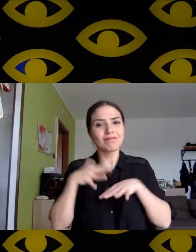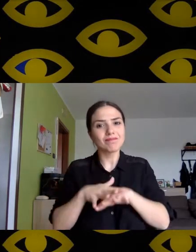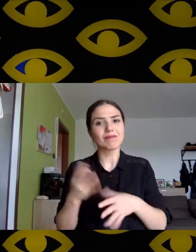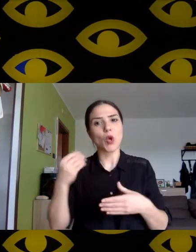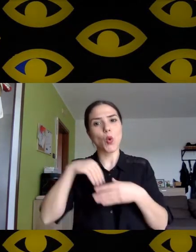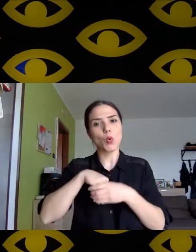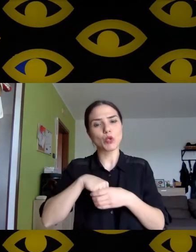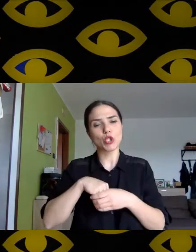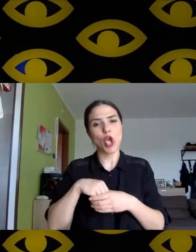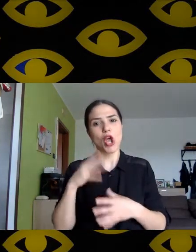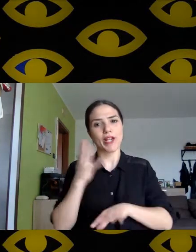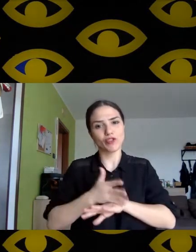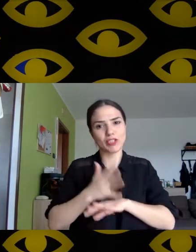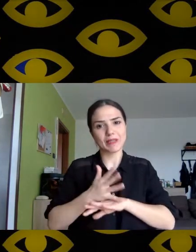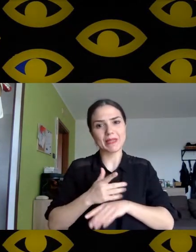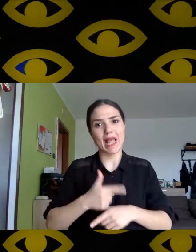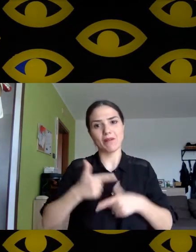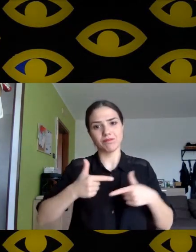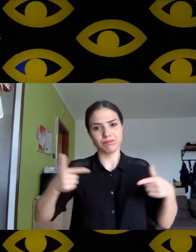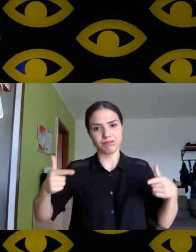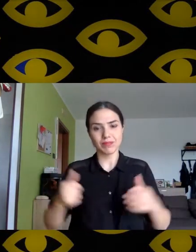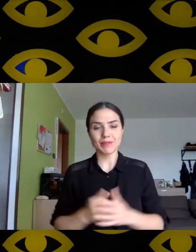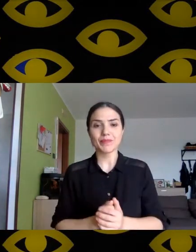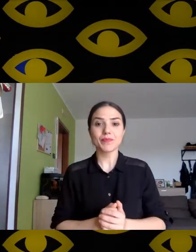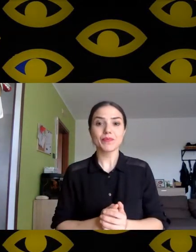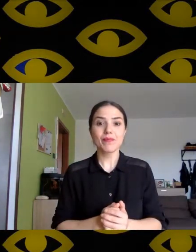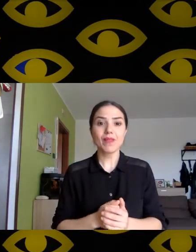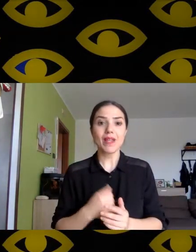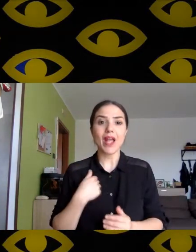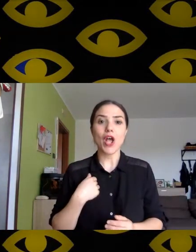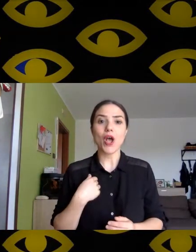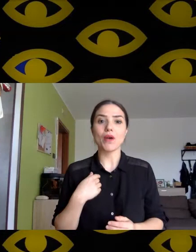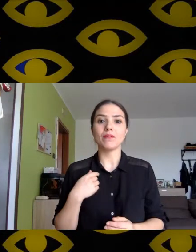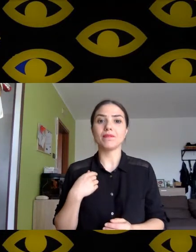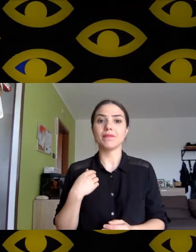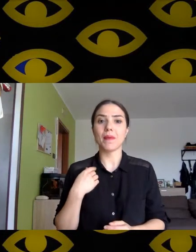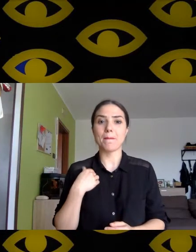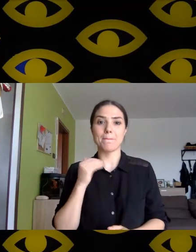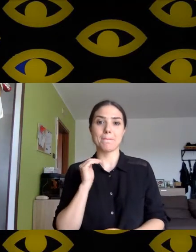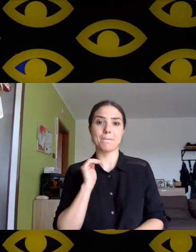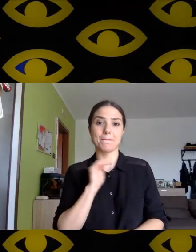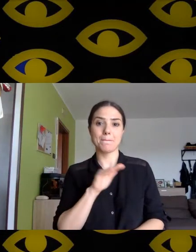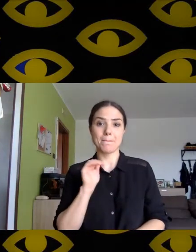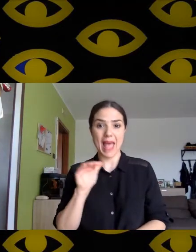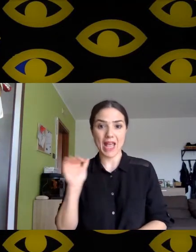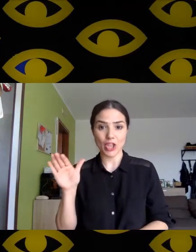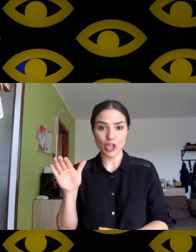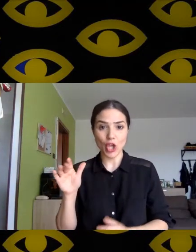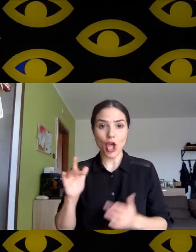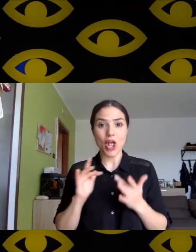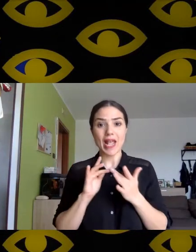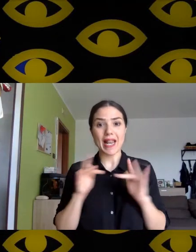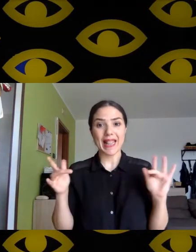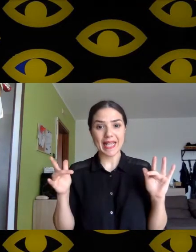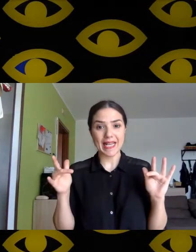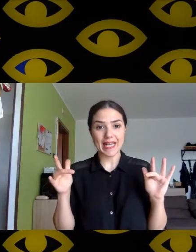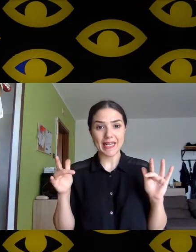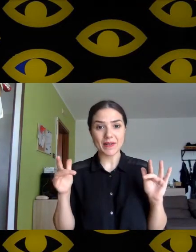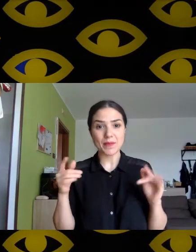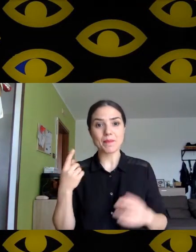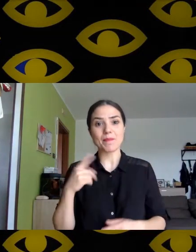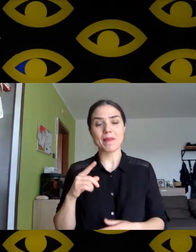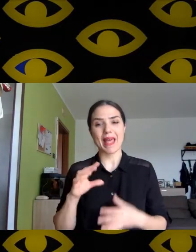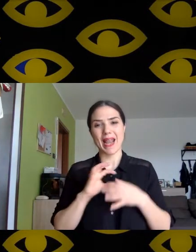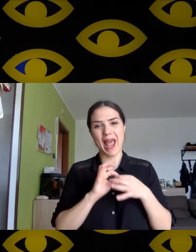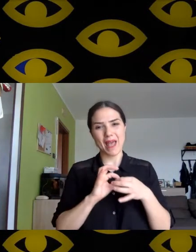consueto, io dovrò inviare il link di questa diretta a degli amici che hanno delle difficoltà, perché voi sapete che Noisy Vision si